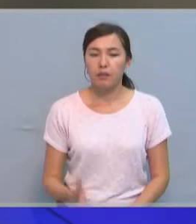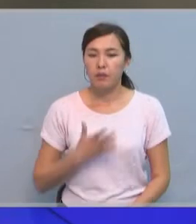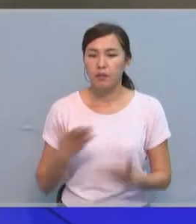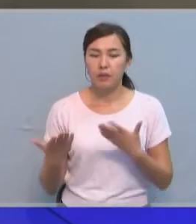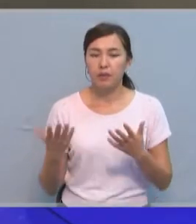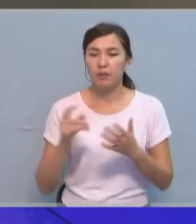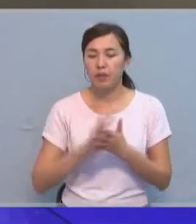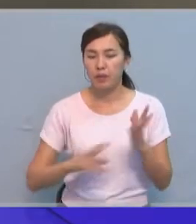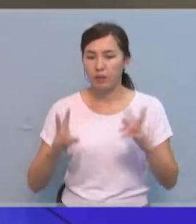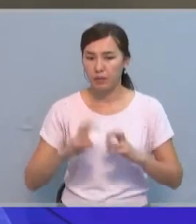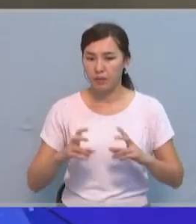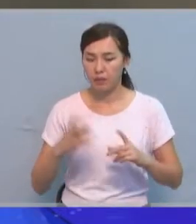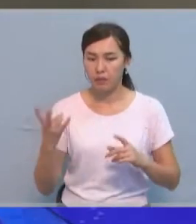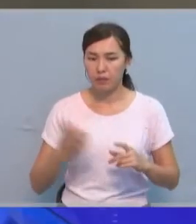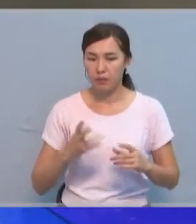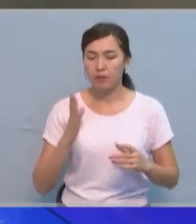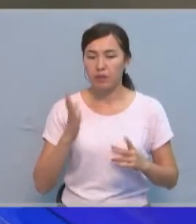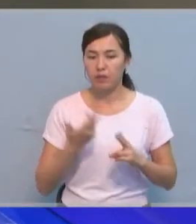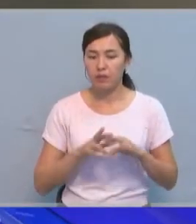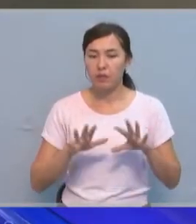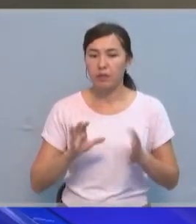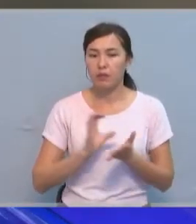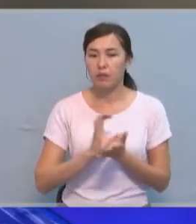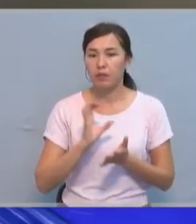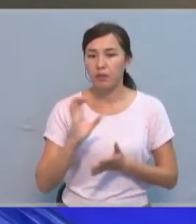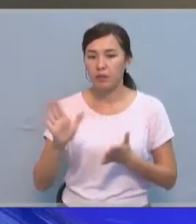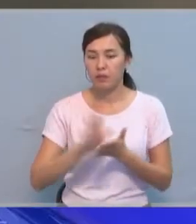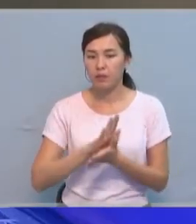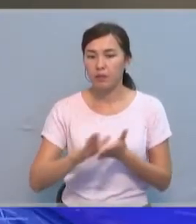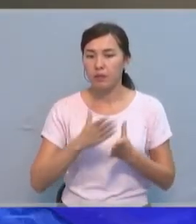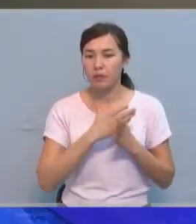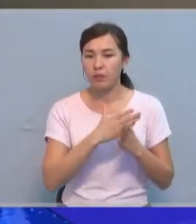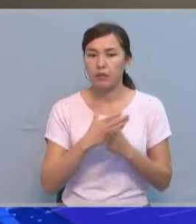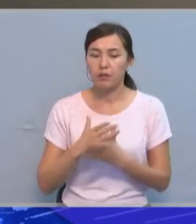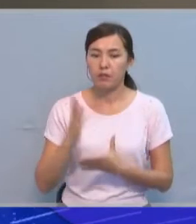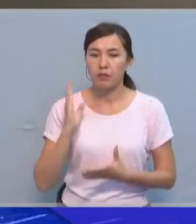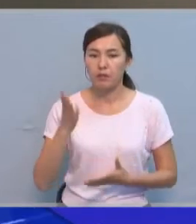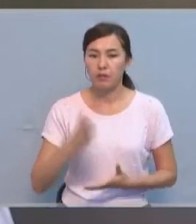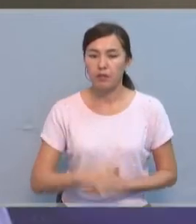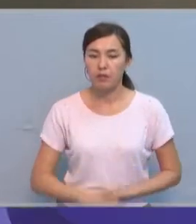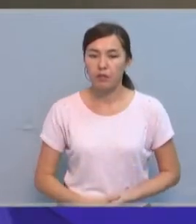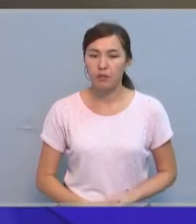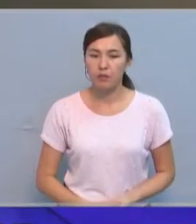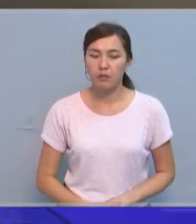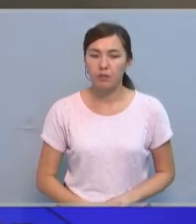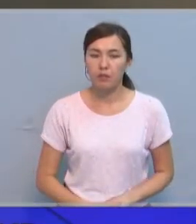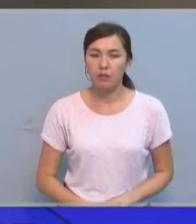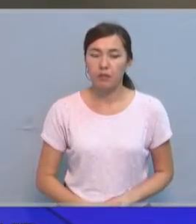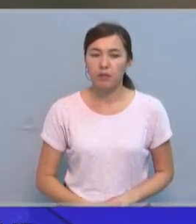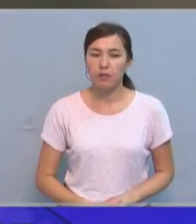қарай тексерілуге, емделуге қажет болатын болса, сол жерден жолдама алып, тегін көрсетіледі көмек, медициналық көмек.